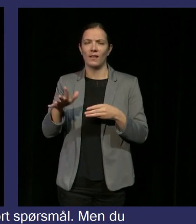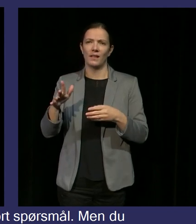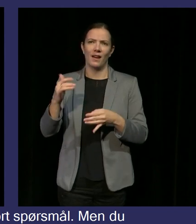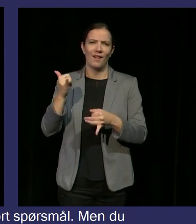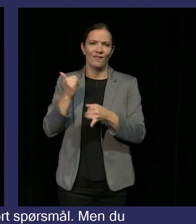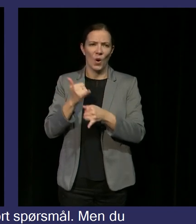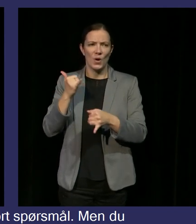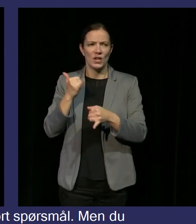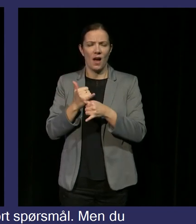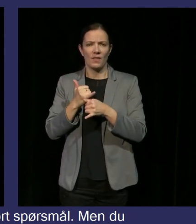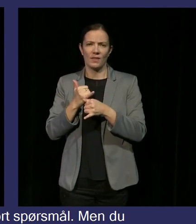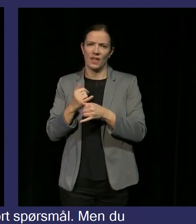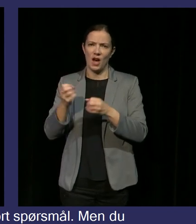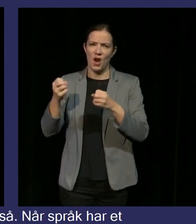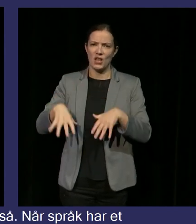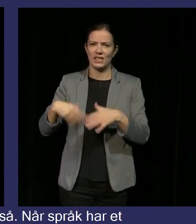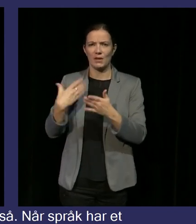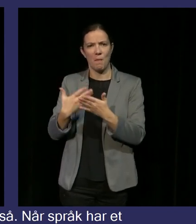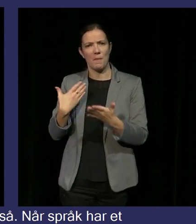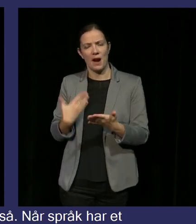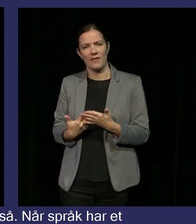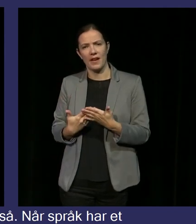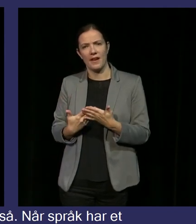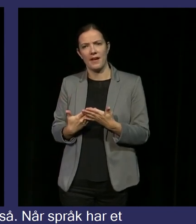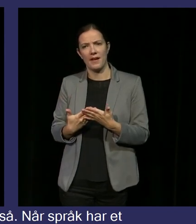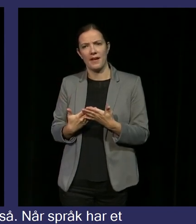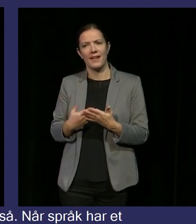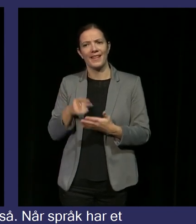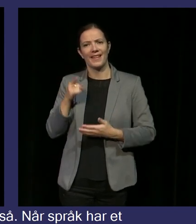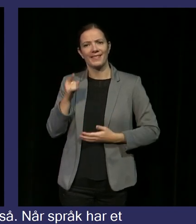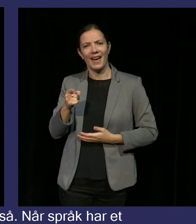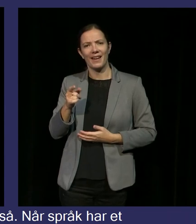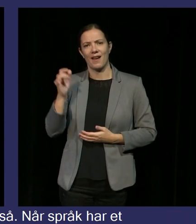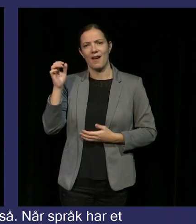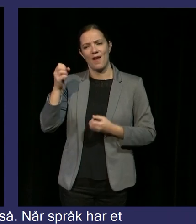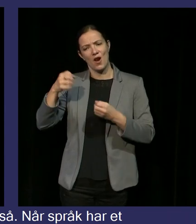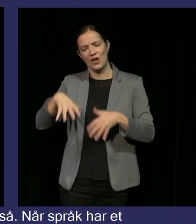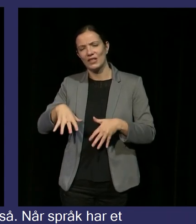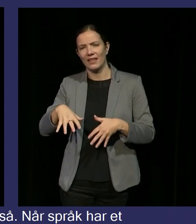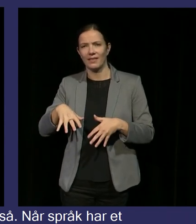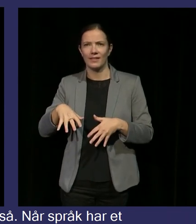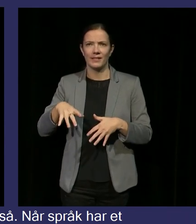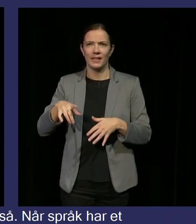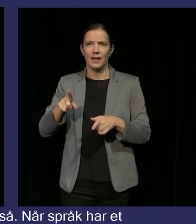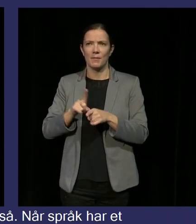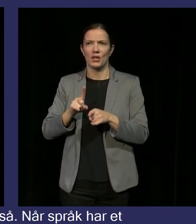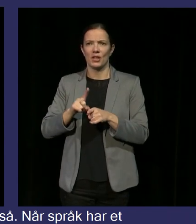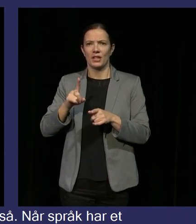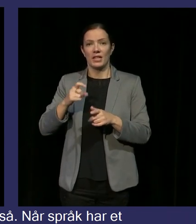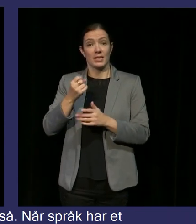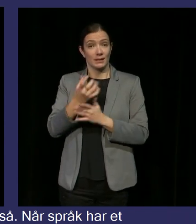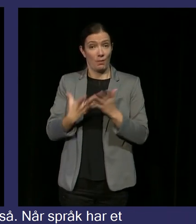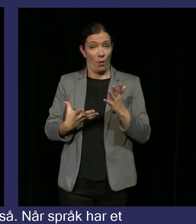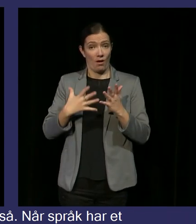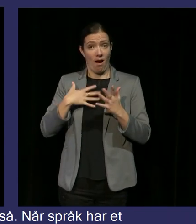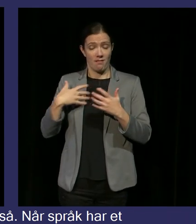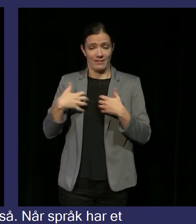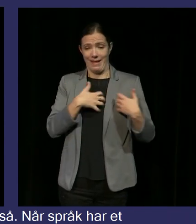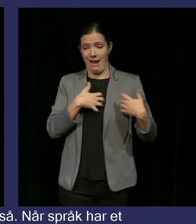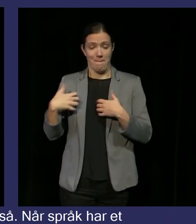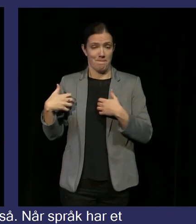man tilnærmer seg å løse en oppgave, det jo kanskje litt av der løsningen ligger også. Når språk har et dilemma med